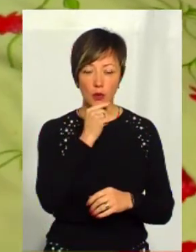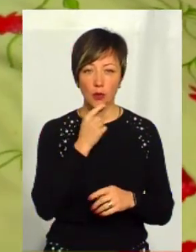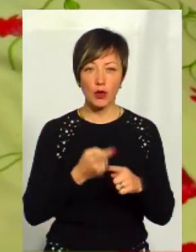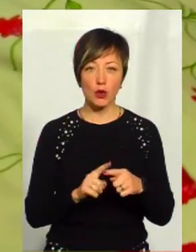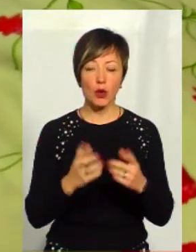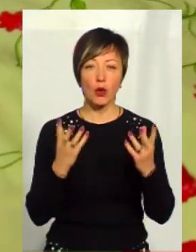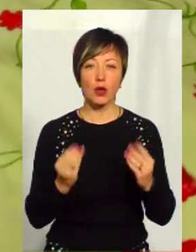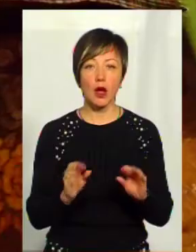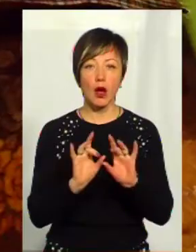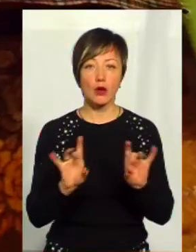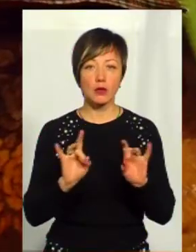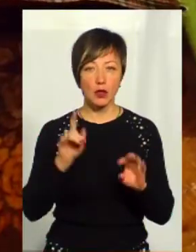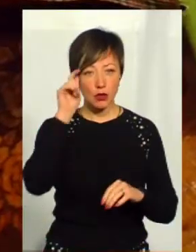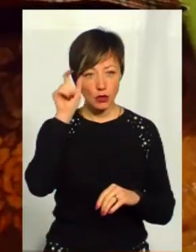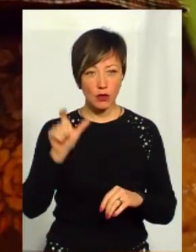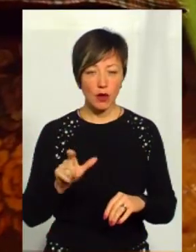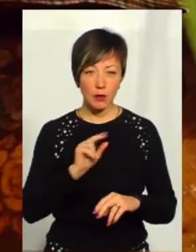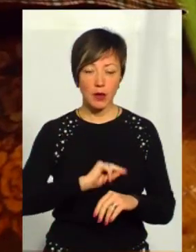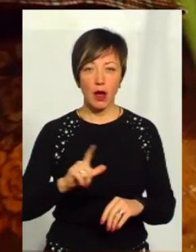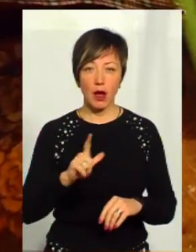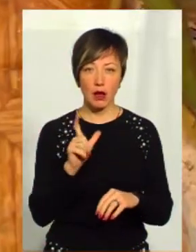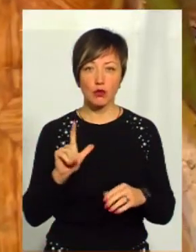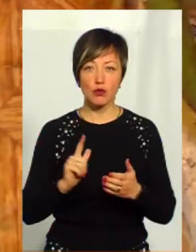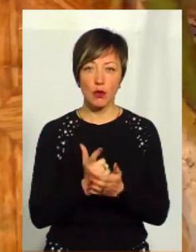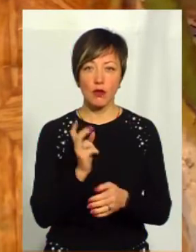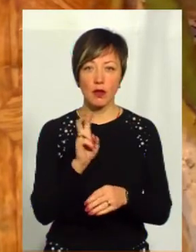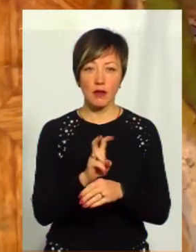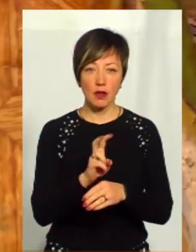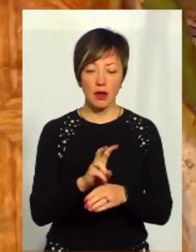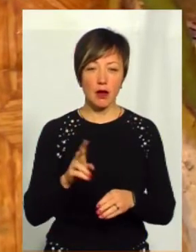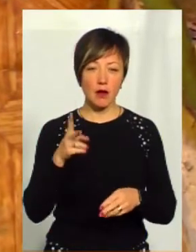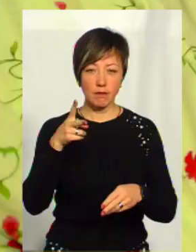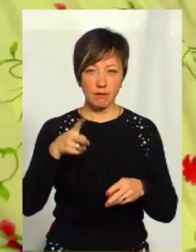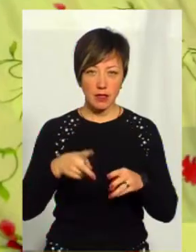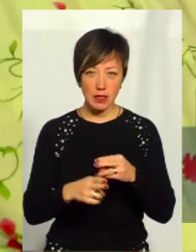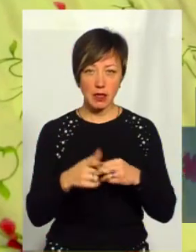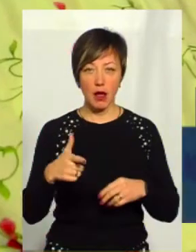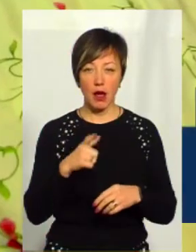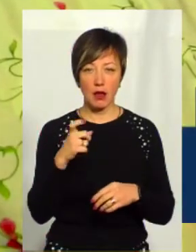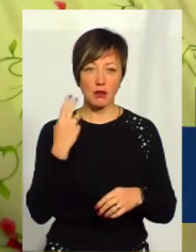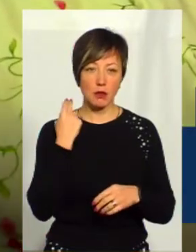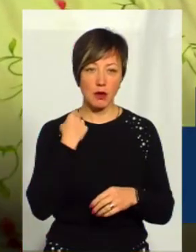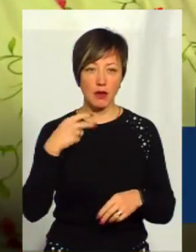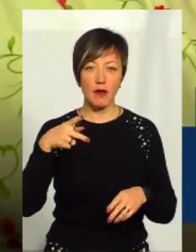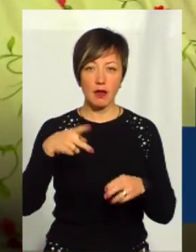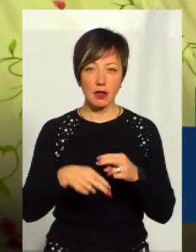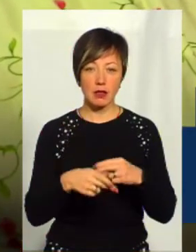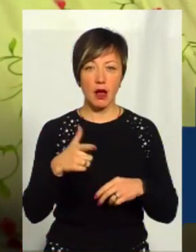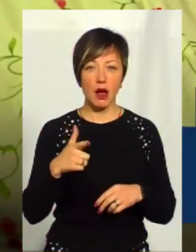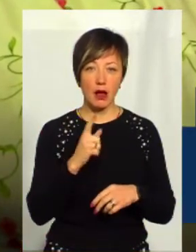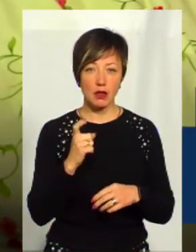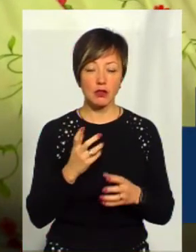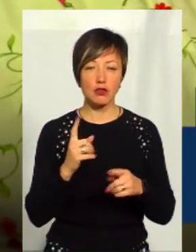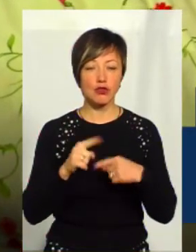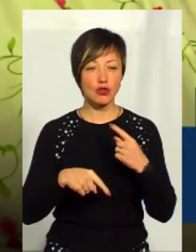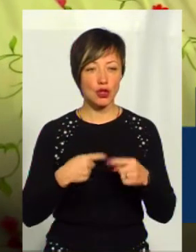дня, розповідає Борис Сніцер, газівники знову до нього навідалися відрізати газ за борги. Відрізали вони той газ